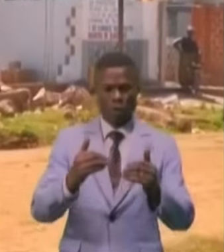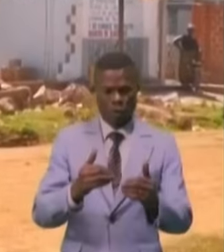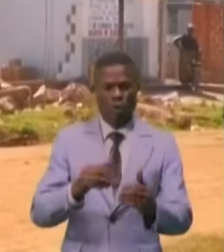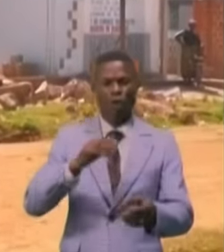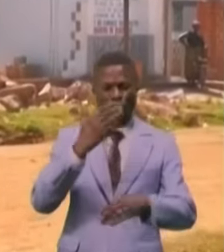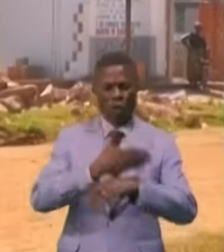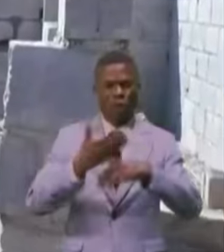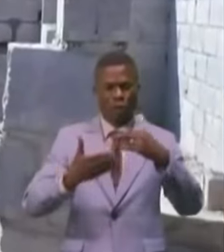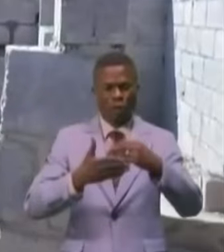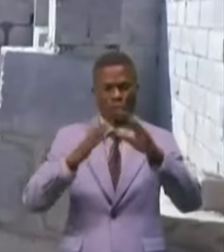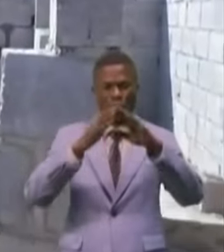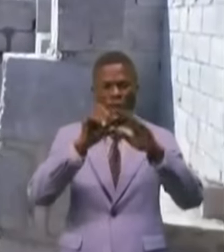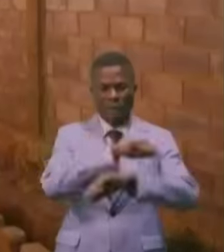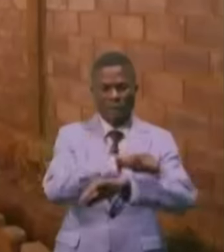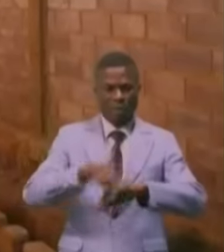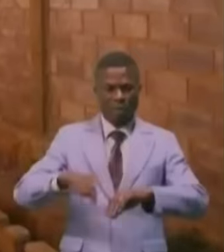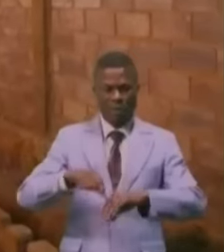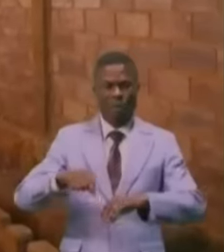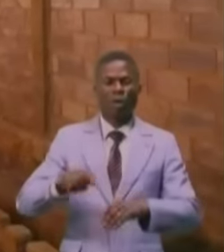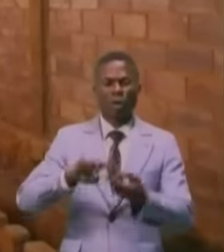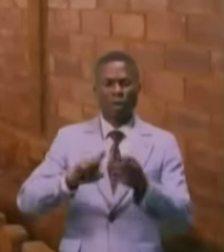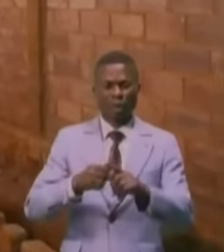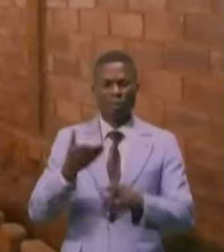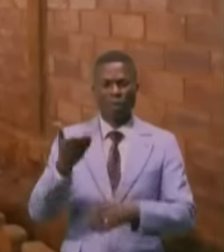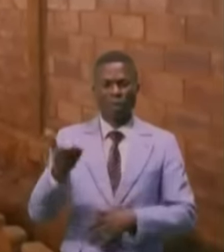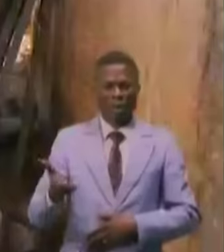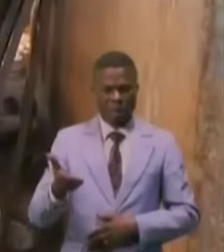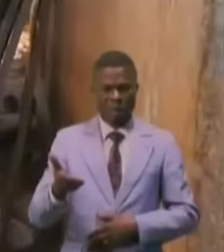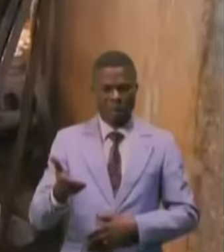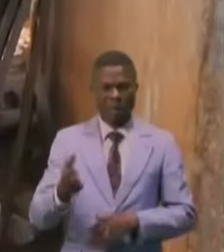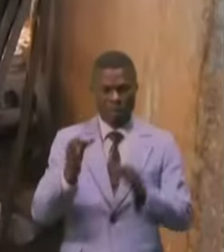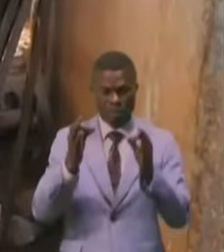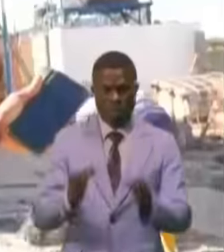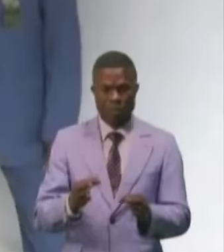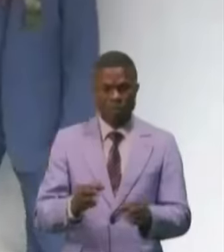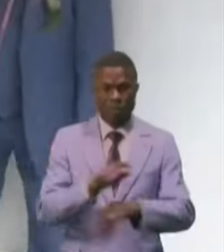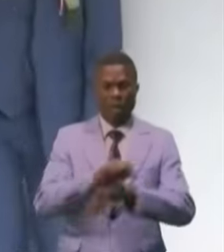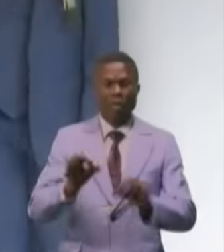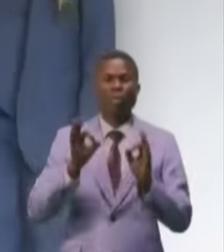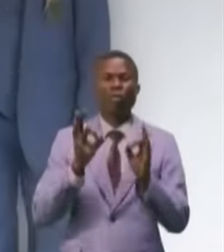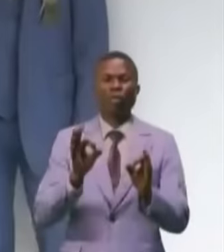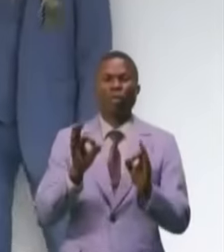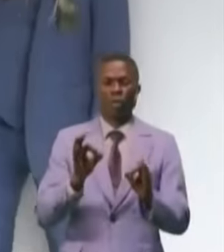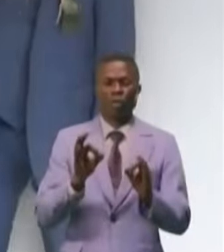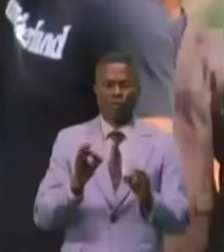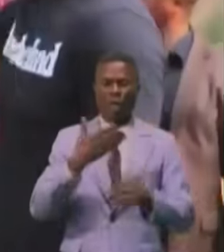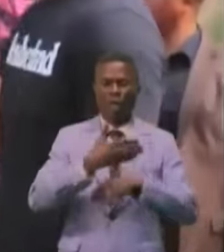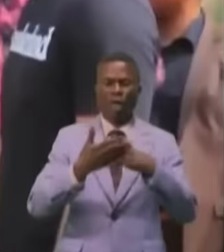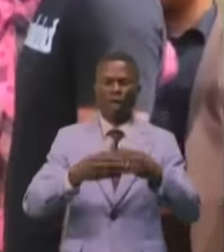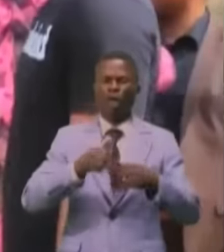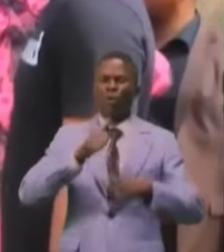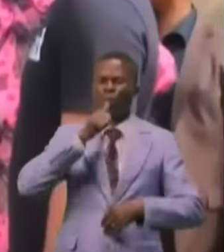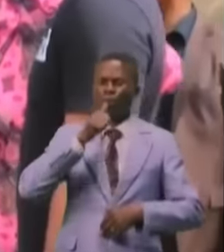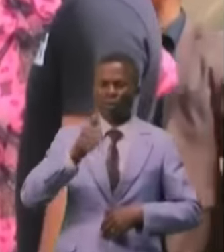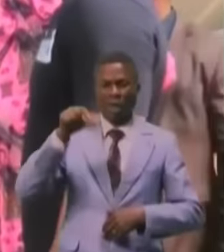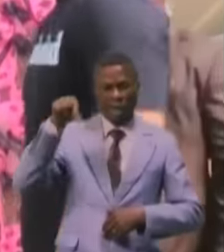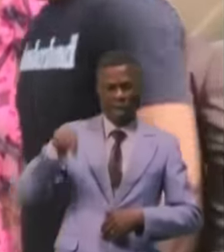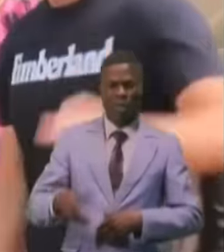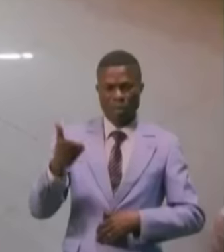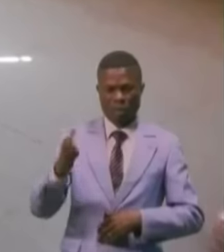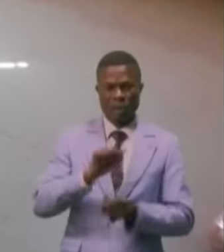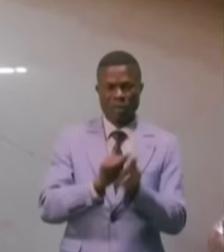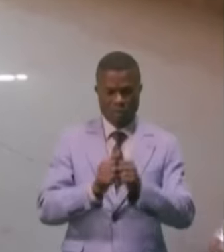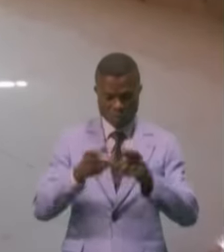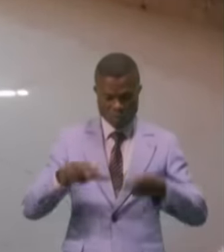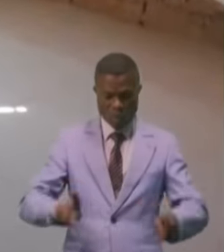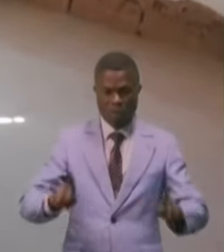des infrastructures de ses collaborateurs. Tenez, un nouveau bureau en construction dans ces quartiers, question de permettre